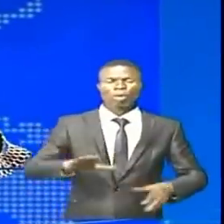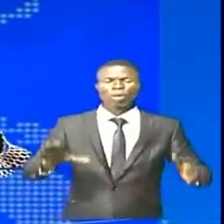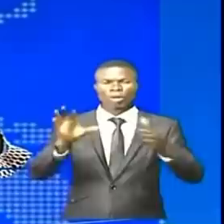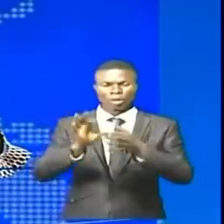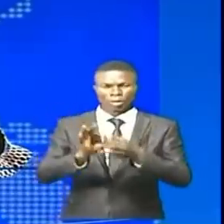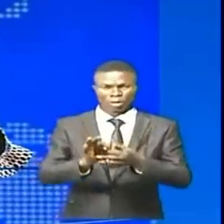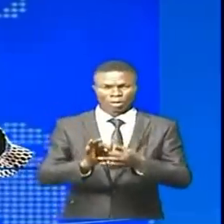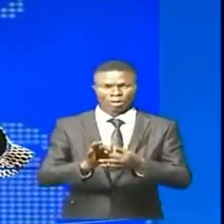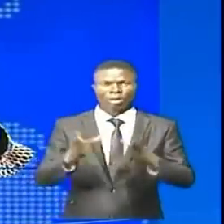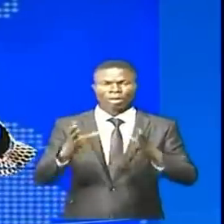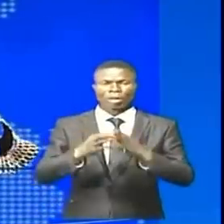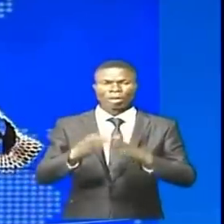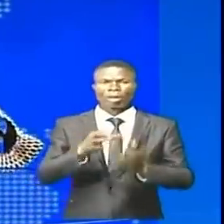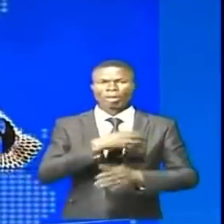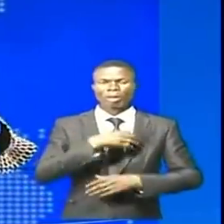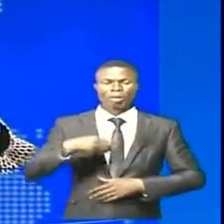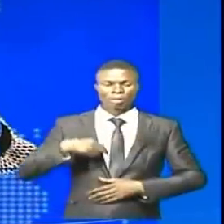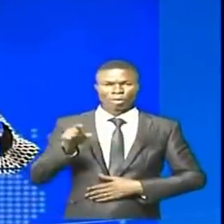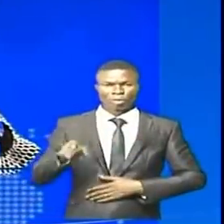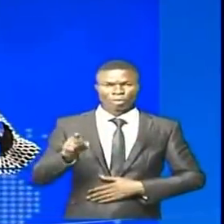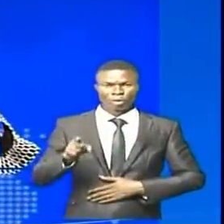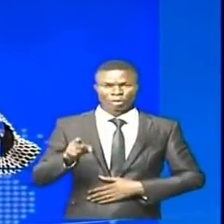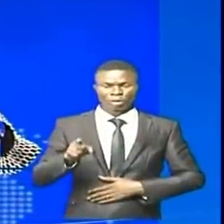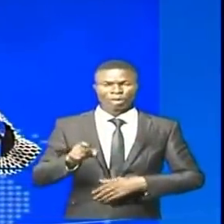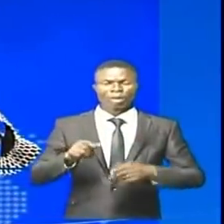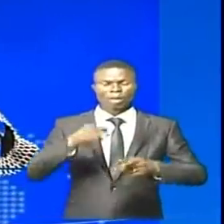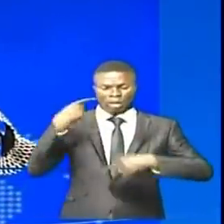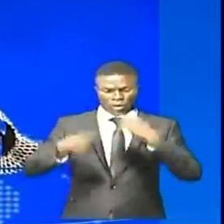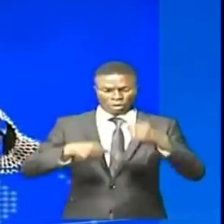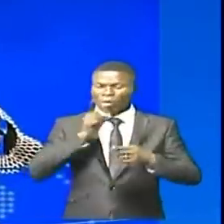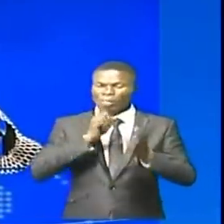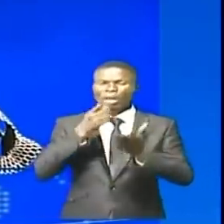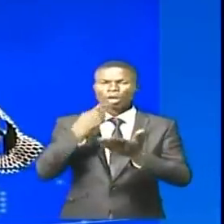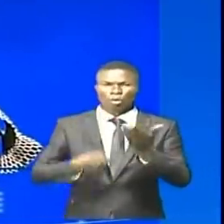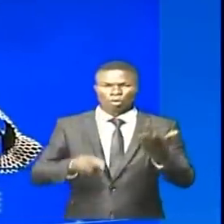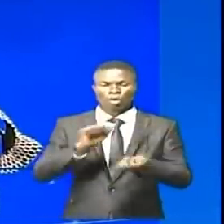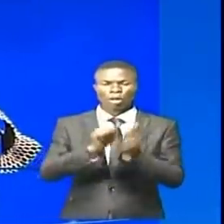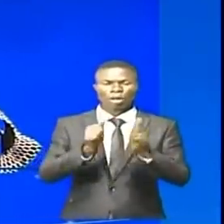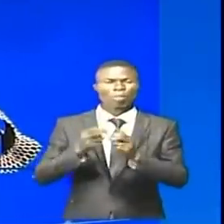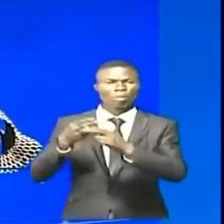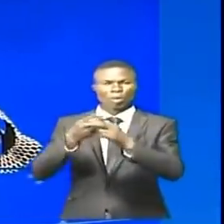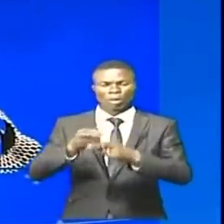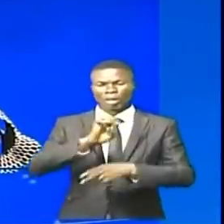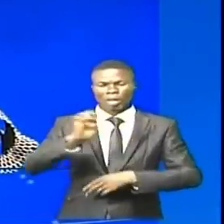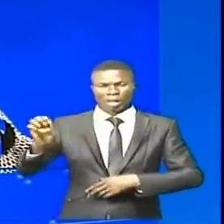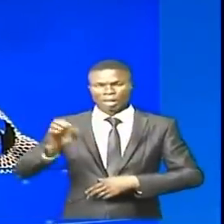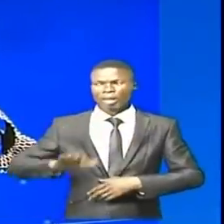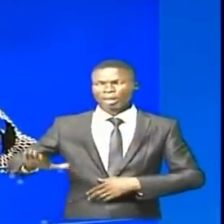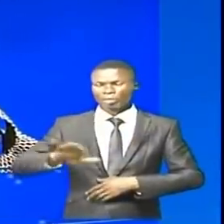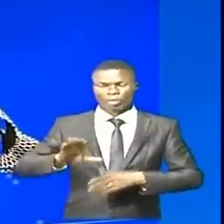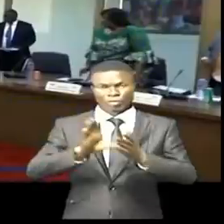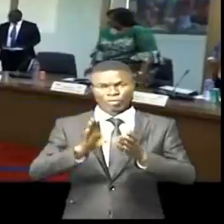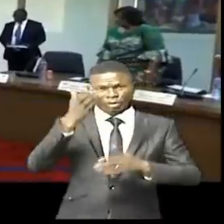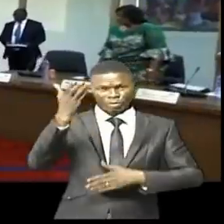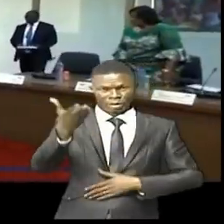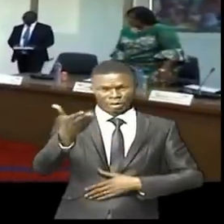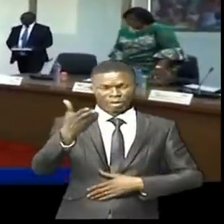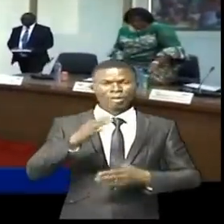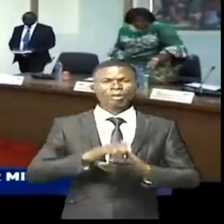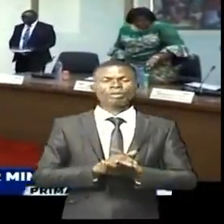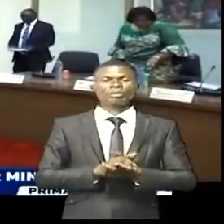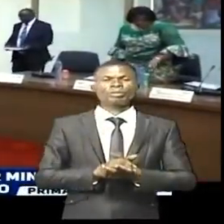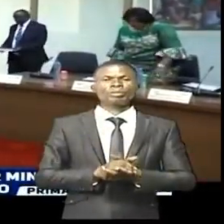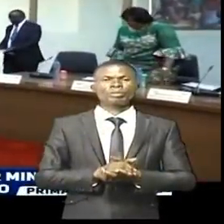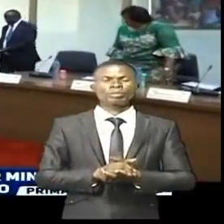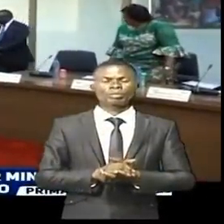conduite par madame bintou keita sur la table des discussions la situation sécuritaire en rdc pâtit donc les tripes